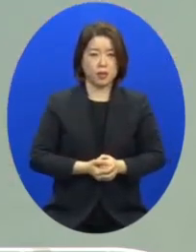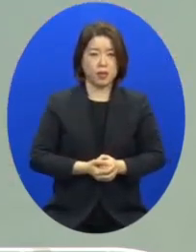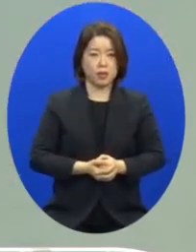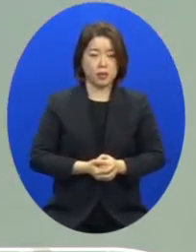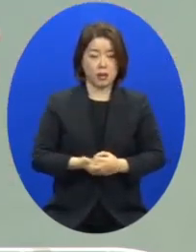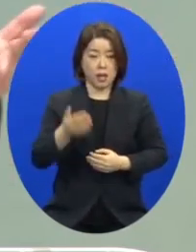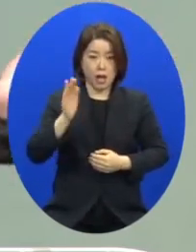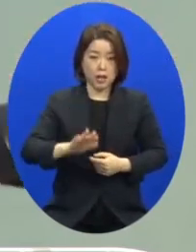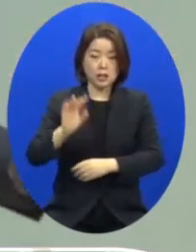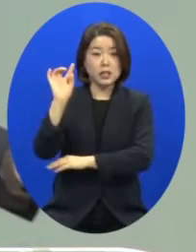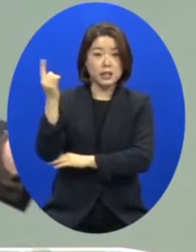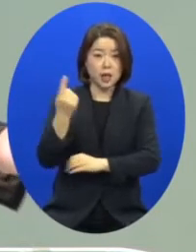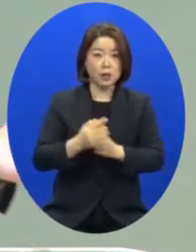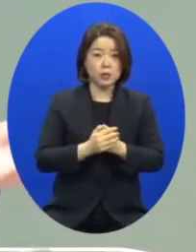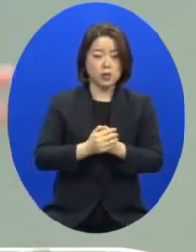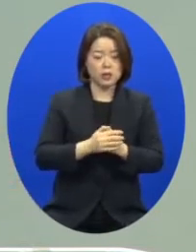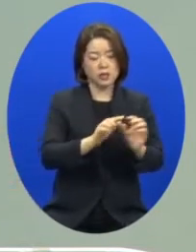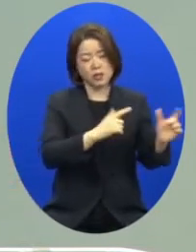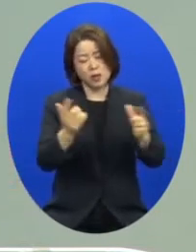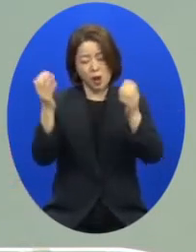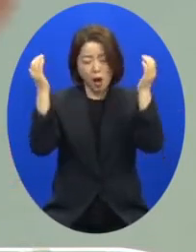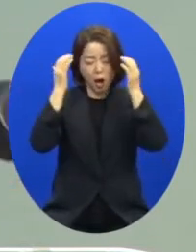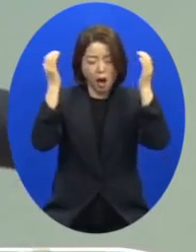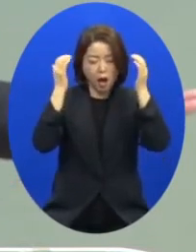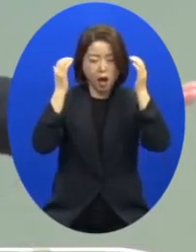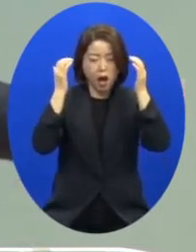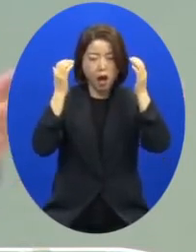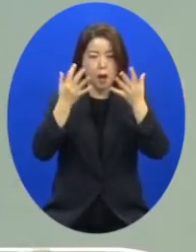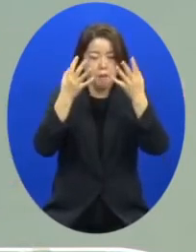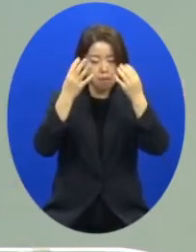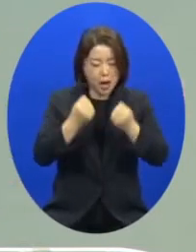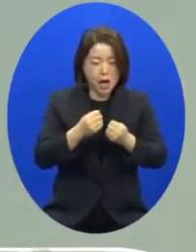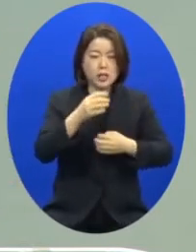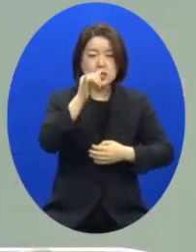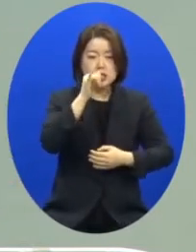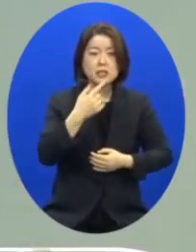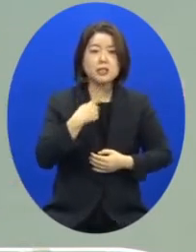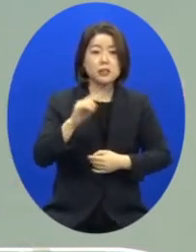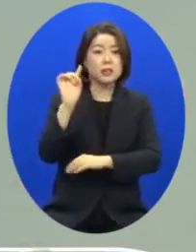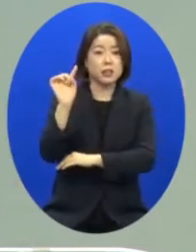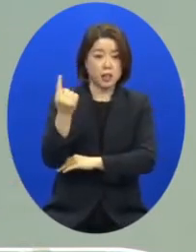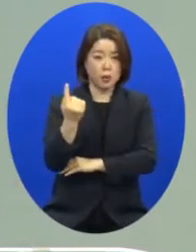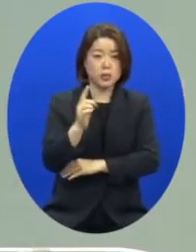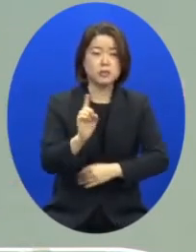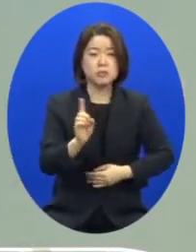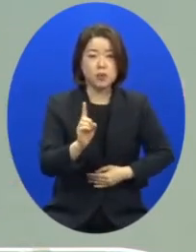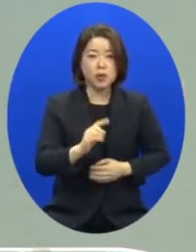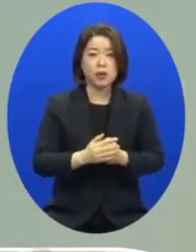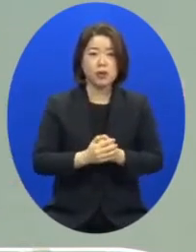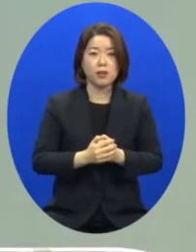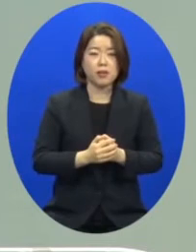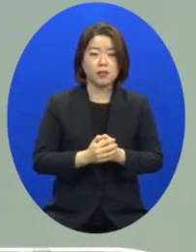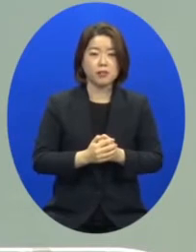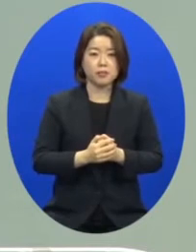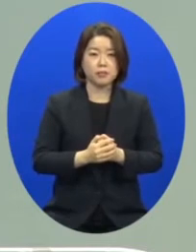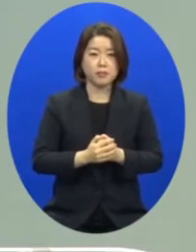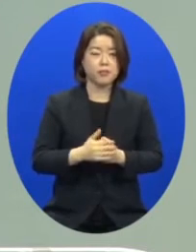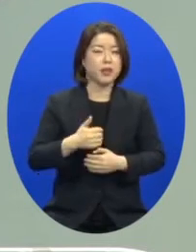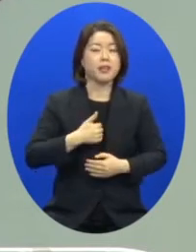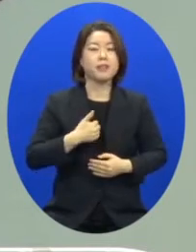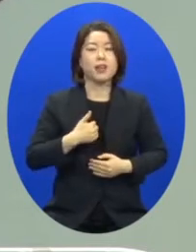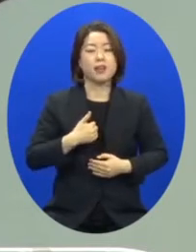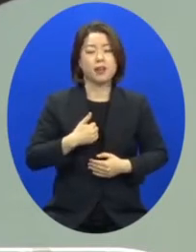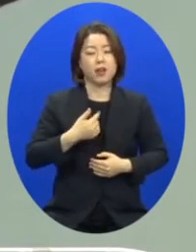그런데 다윗은 산전 수정 겪고 죽을 고비 수 없이 넘겼던 사람 그런데 그 다윗은 내게